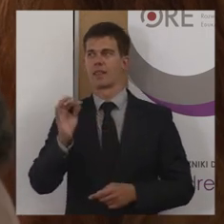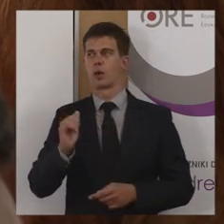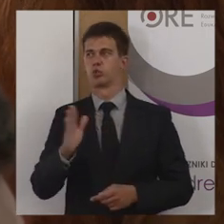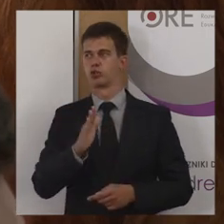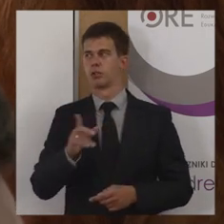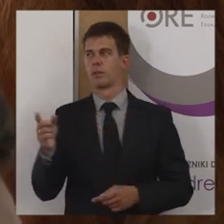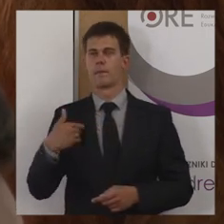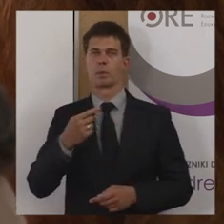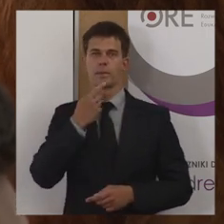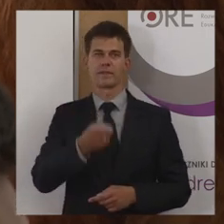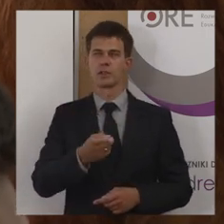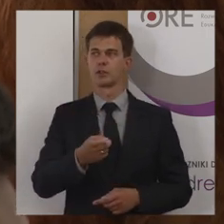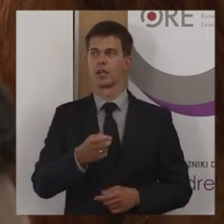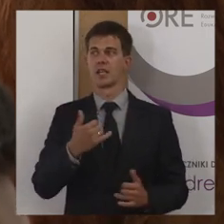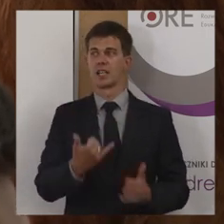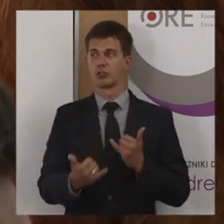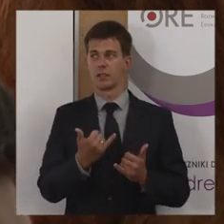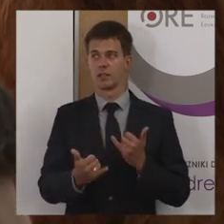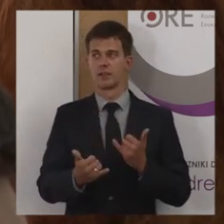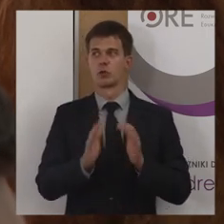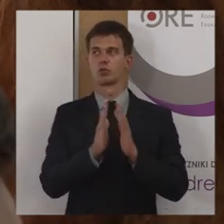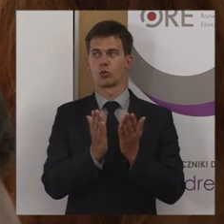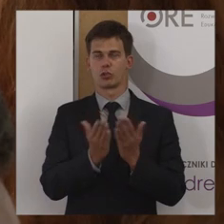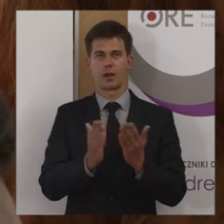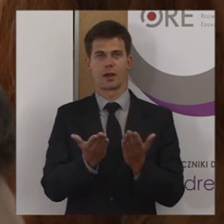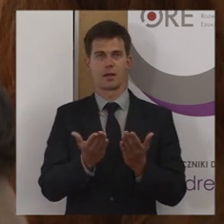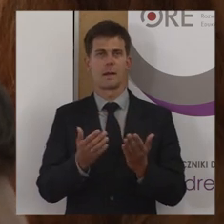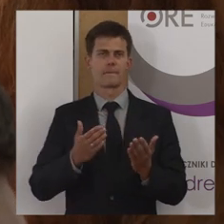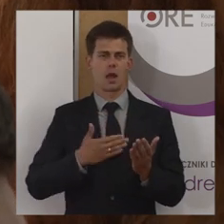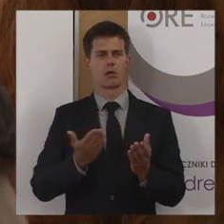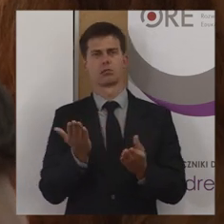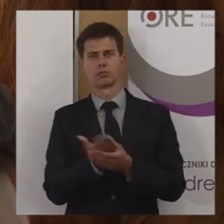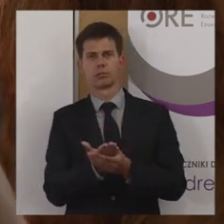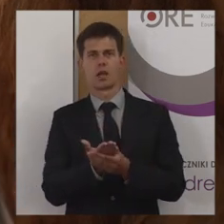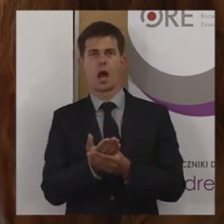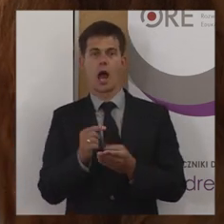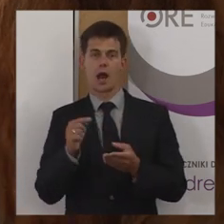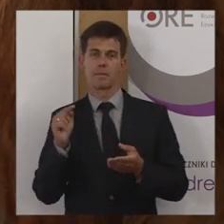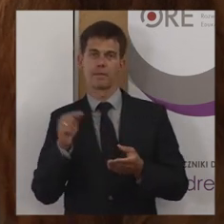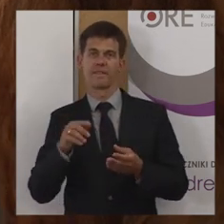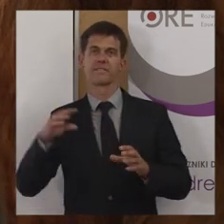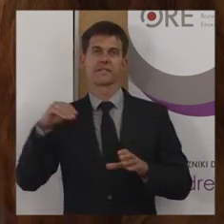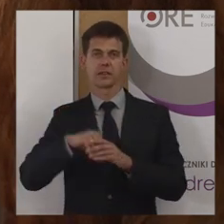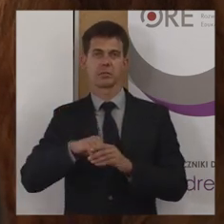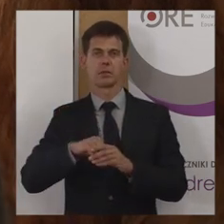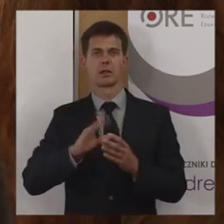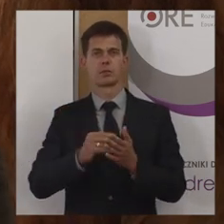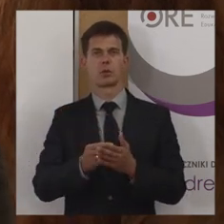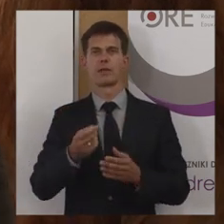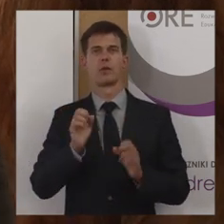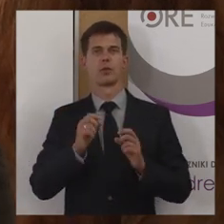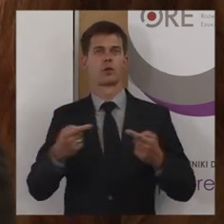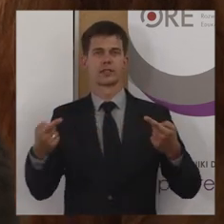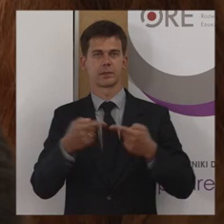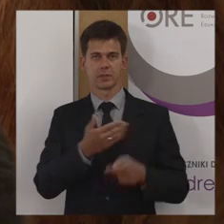uprzejmy powiedzieć, że jeśli podręcznik w różnych warstwach nie będzie spełniał warunku